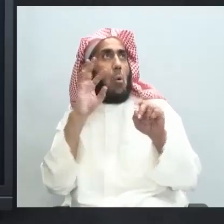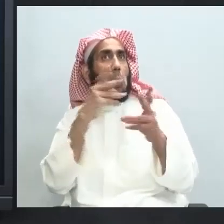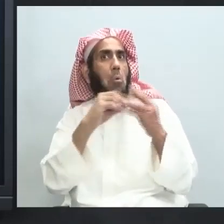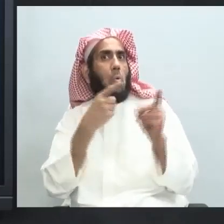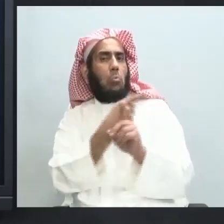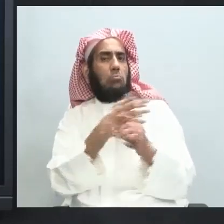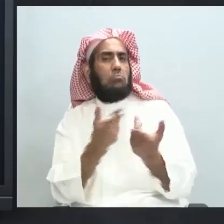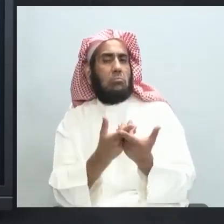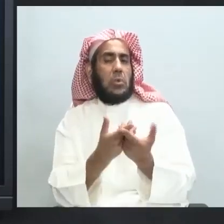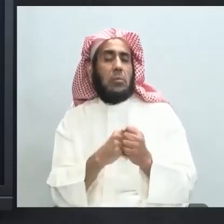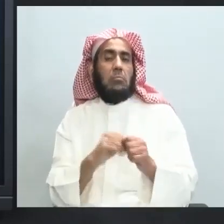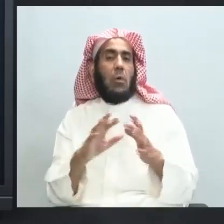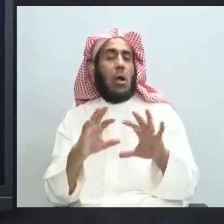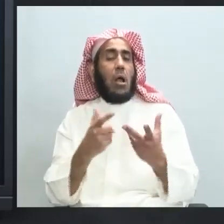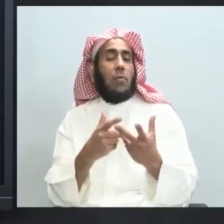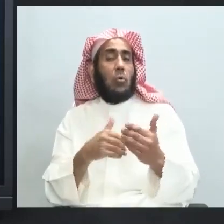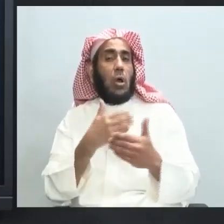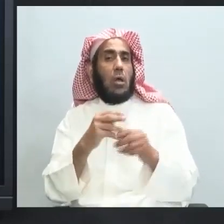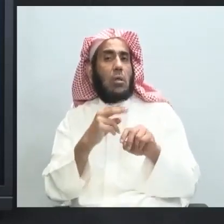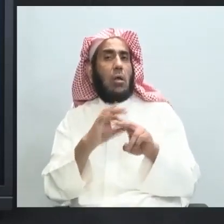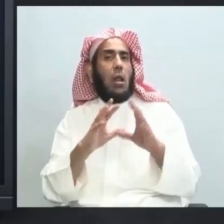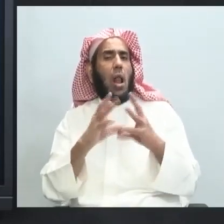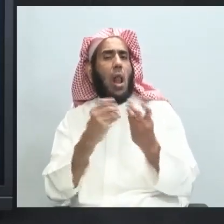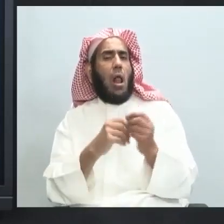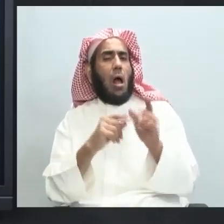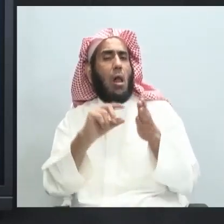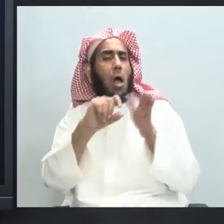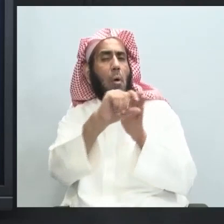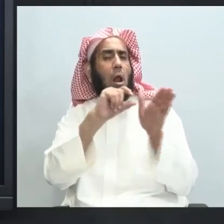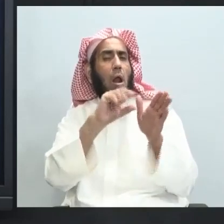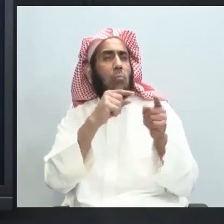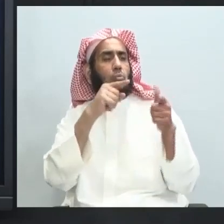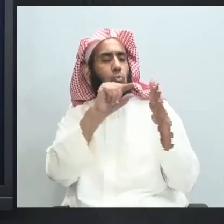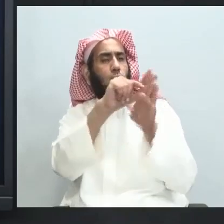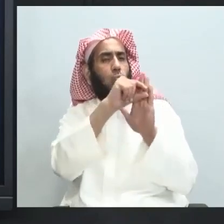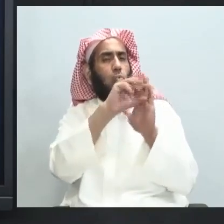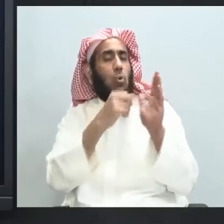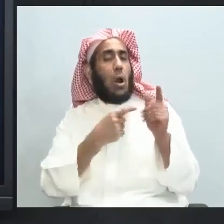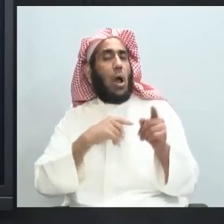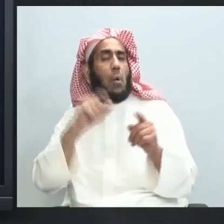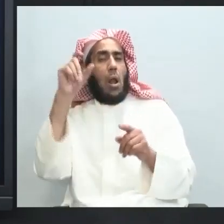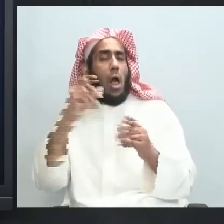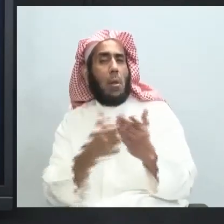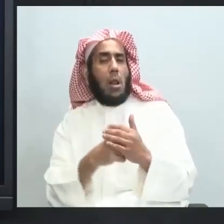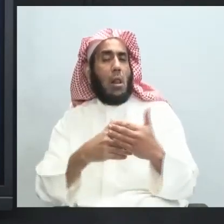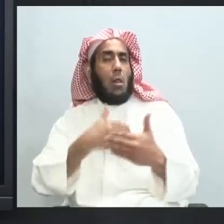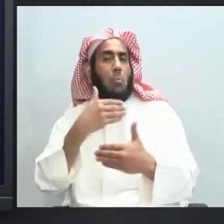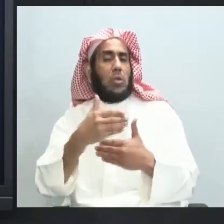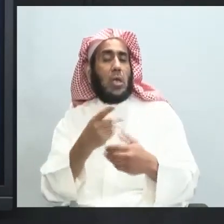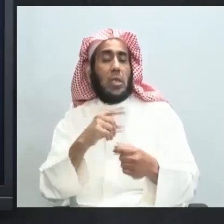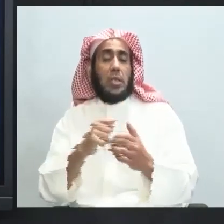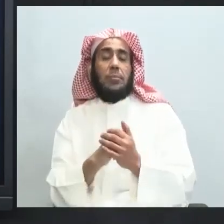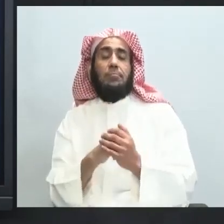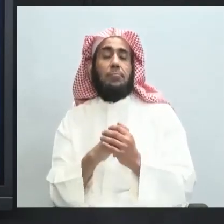تعنيه كيف تكون هذه العلامه مؤثره او مرجع للعميل او رغبه للعميل وبالتالي قد تحتاج